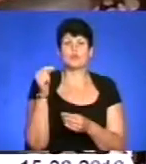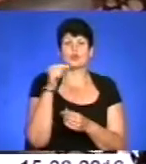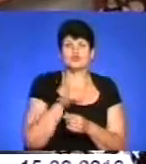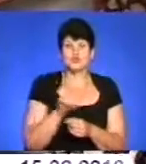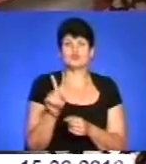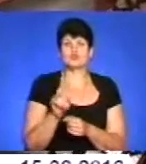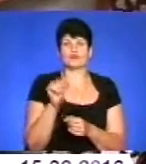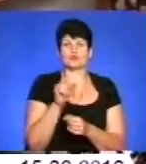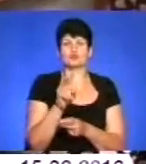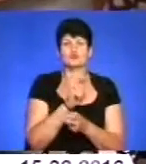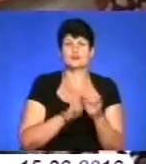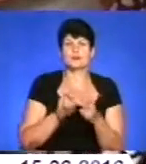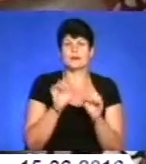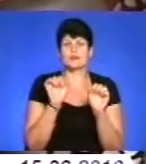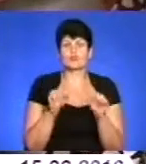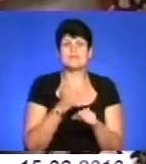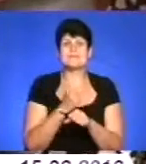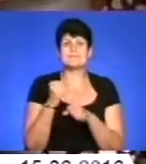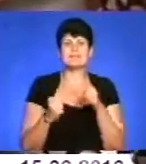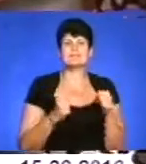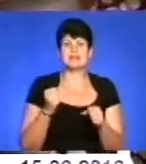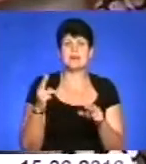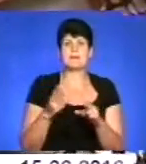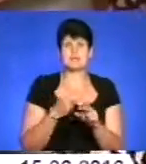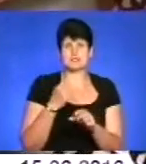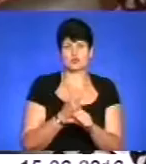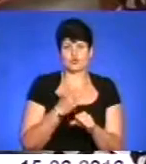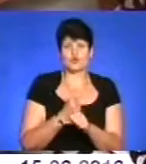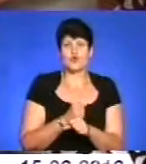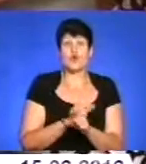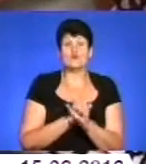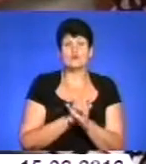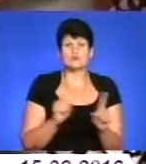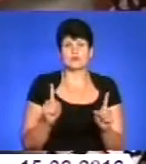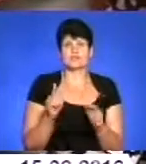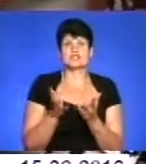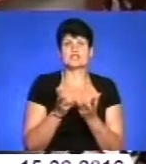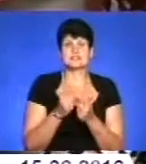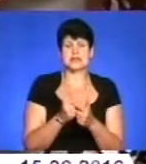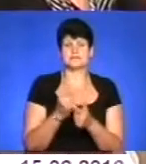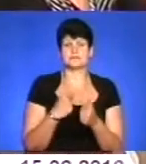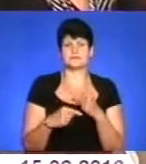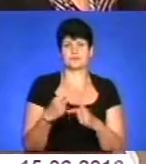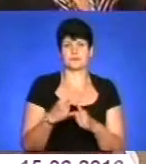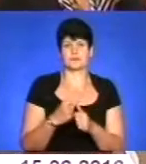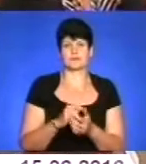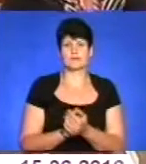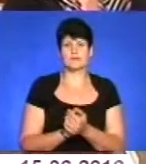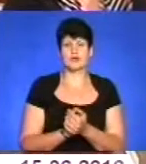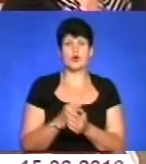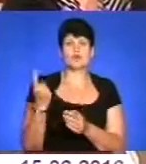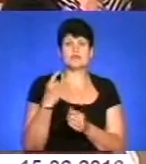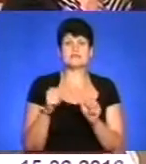все ж таки будуть шукати можливості для працевлаштування безробітних, особливо з числа демобілізованих зони захисників вітчизни. Одна із